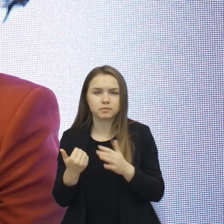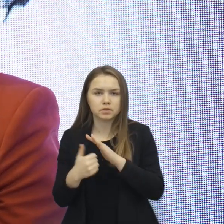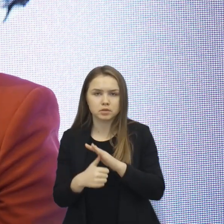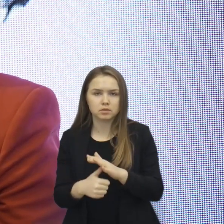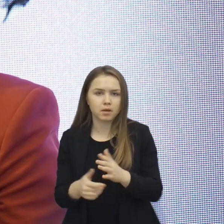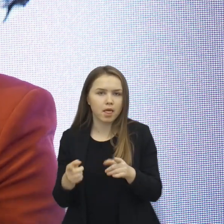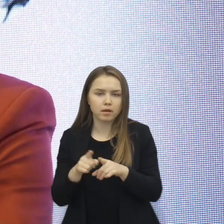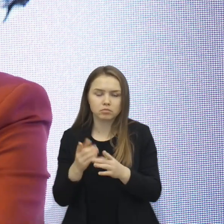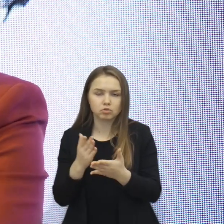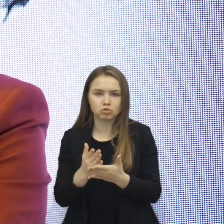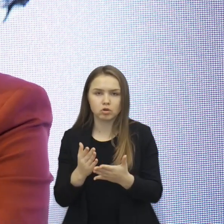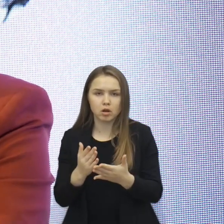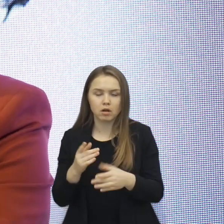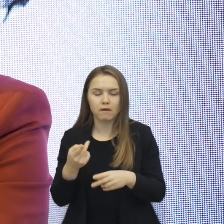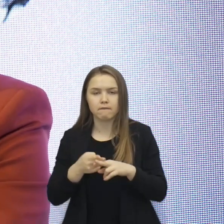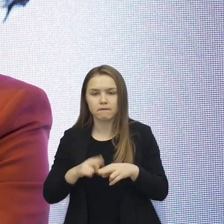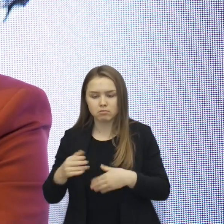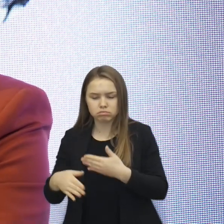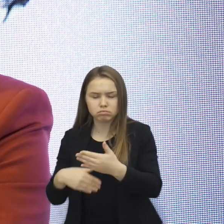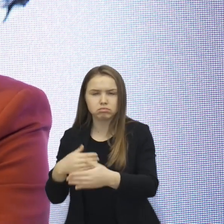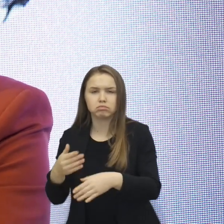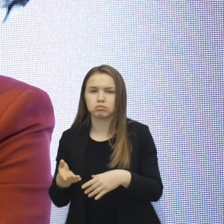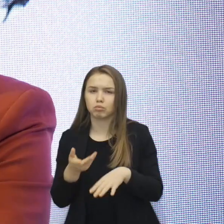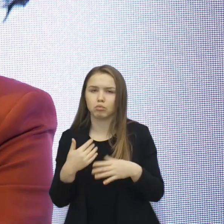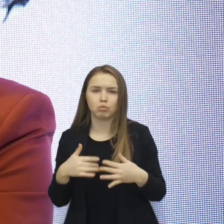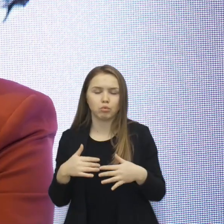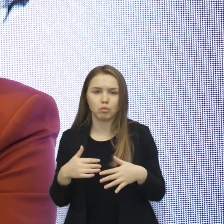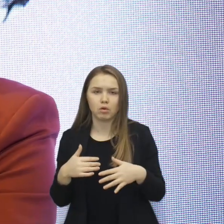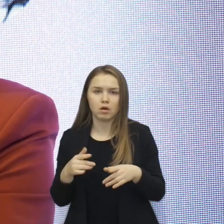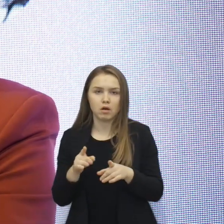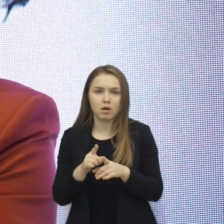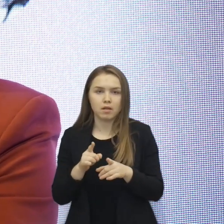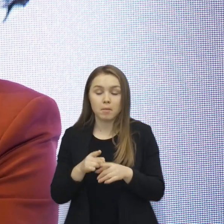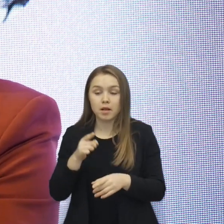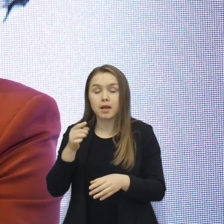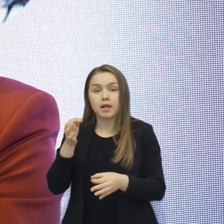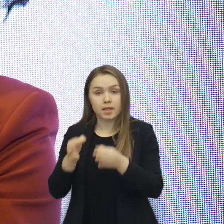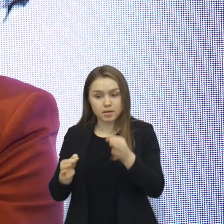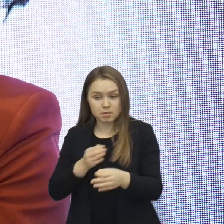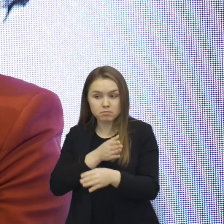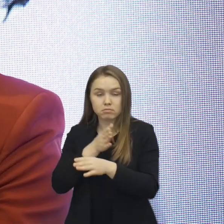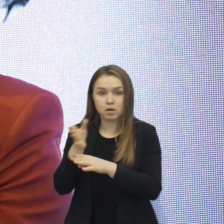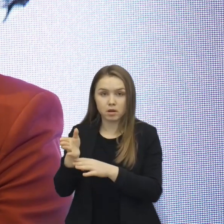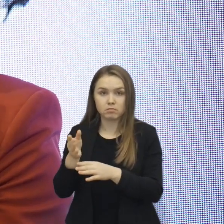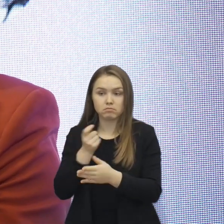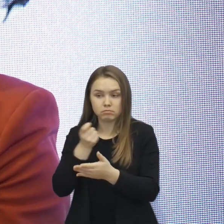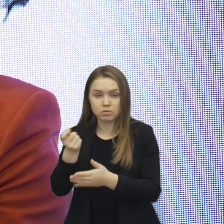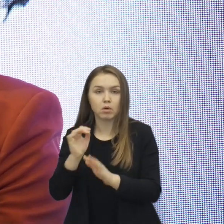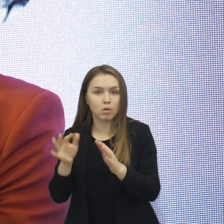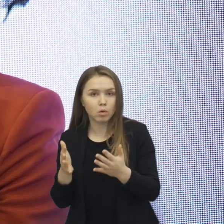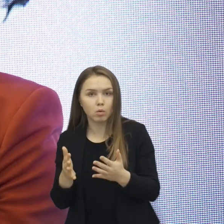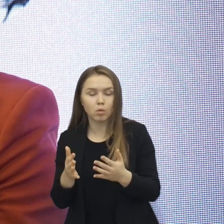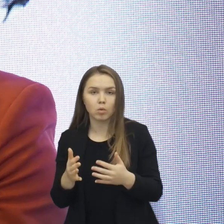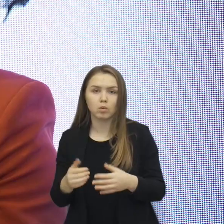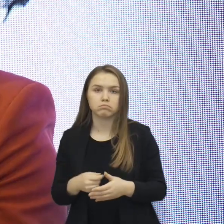apsunkina labai procedūrą ir galų gale teisminis procesas kainuoja taip pat pinigus. Ir kai kurie žmonės, žinot,